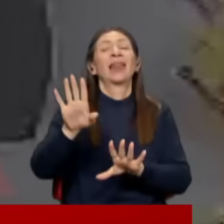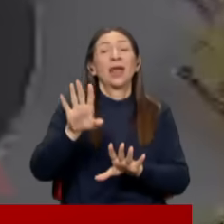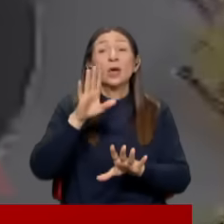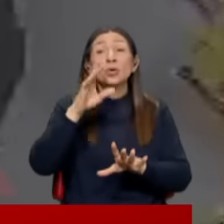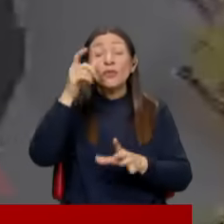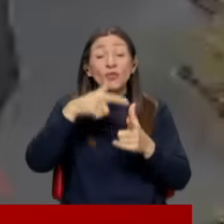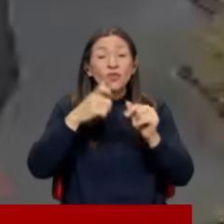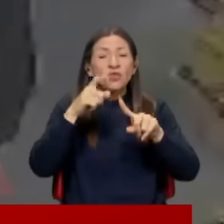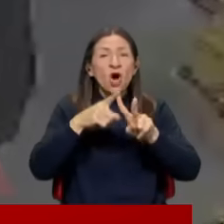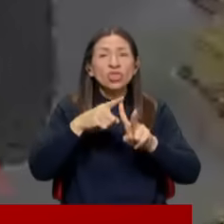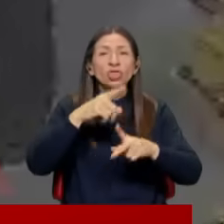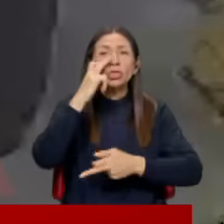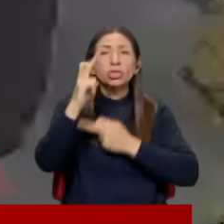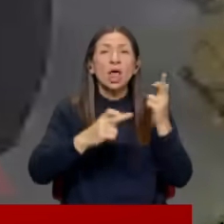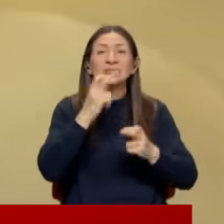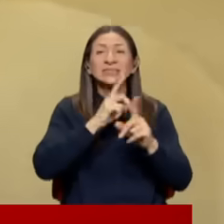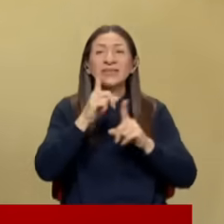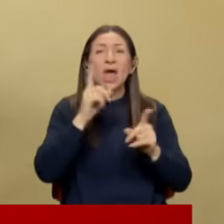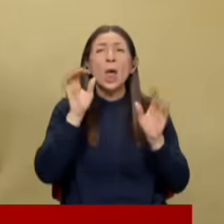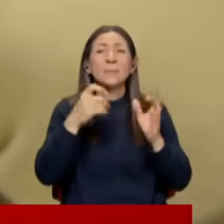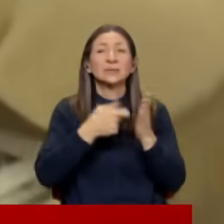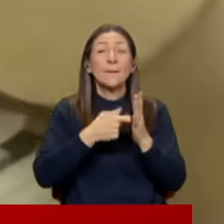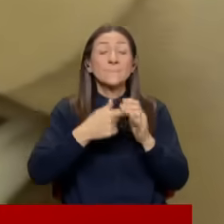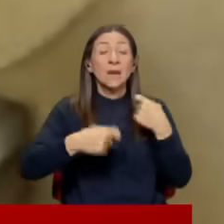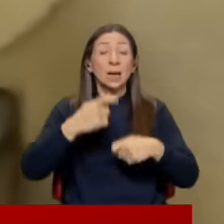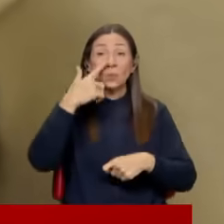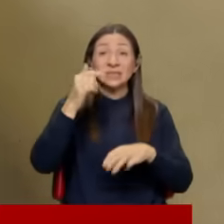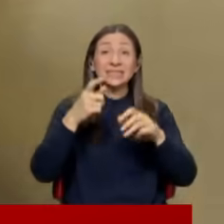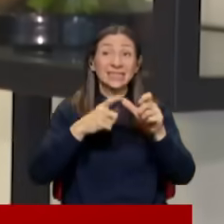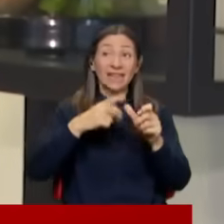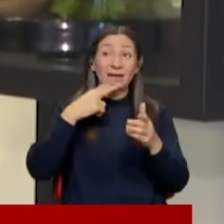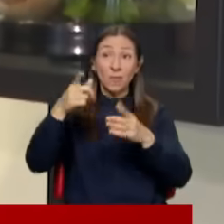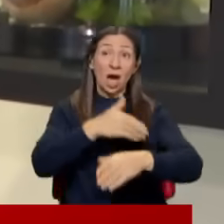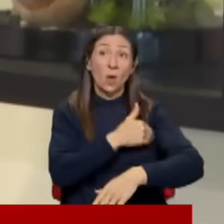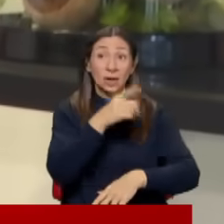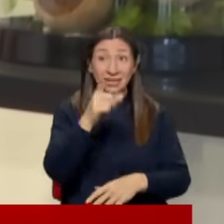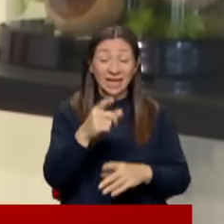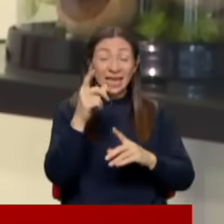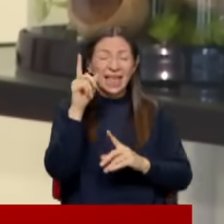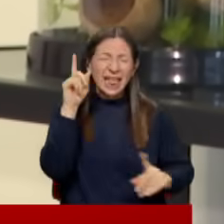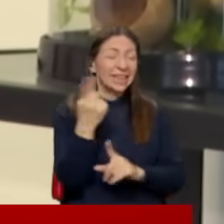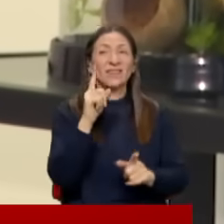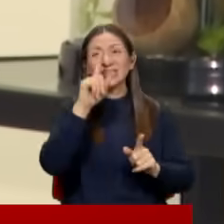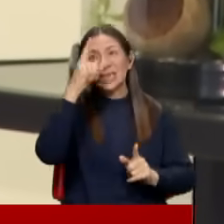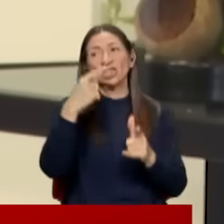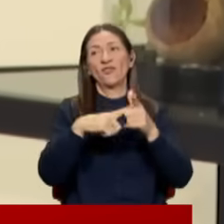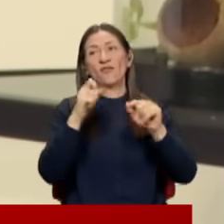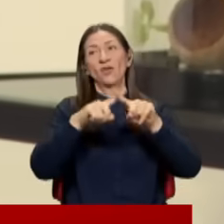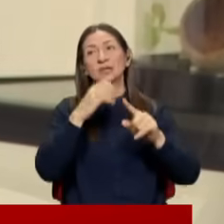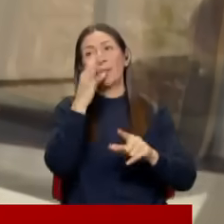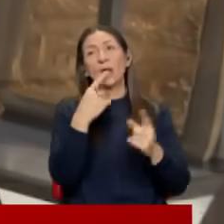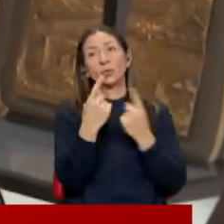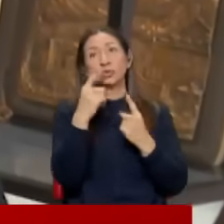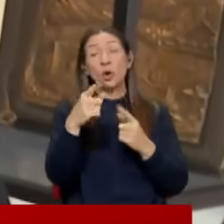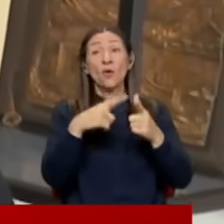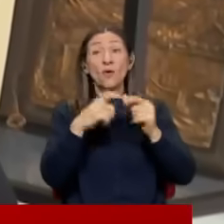konuştuğu fon dolandırıcılığı davasının kilit ismi banka müdürü Seçil Erzan'ın avukatı ilk kez ve sadece Fox Haber'e